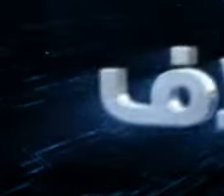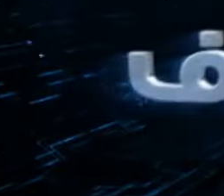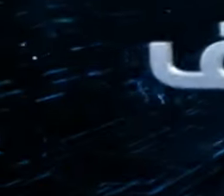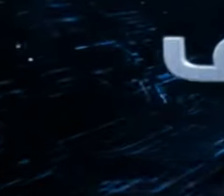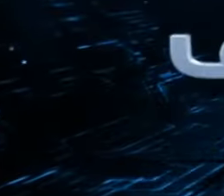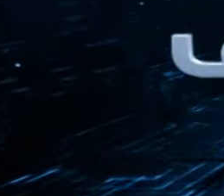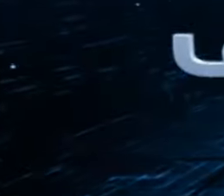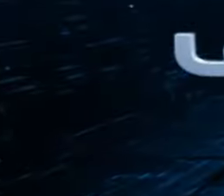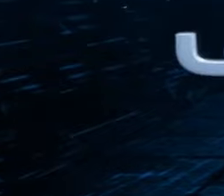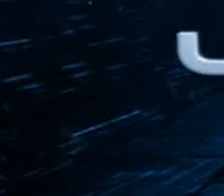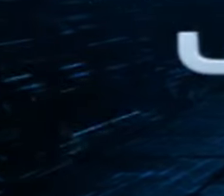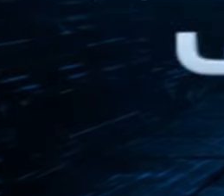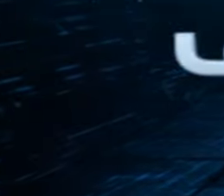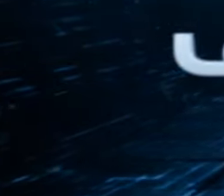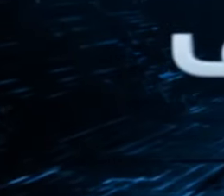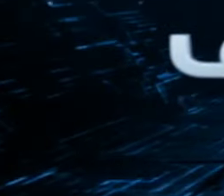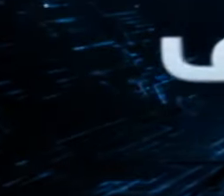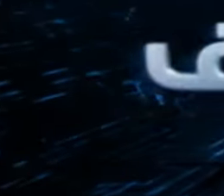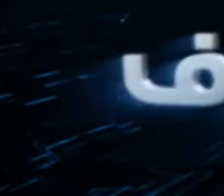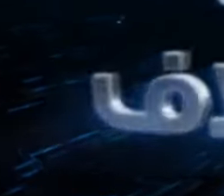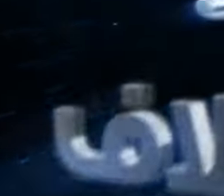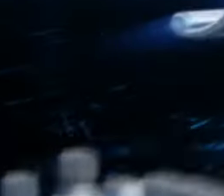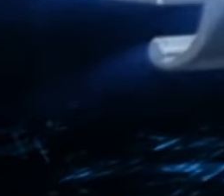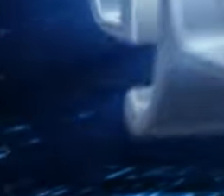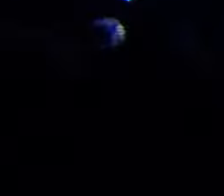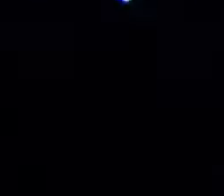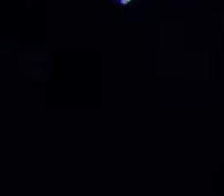في العباقرة قادرون باختلاف